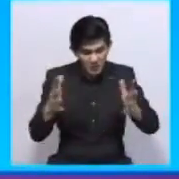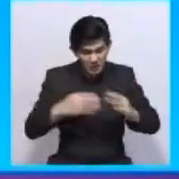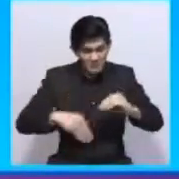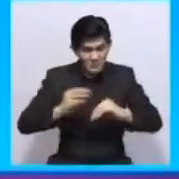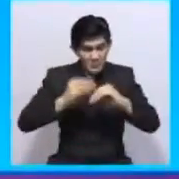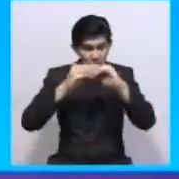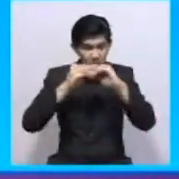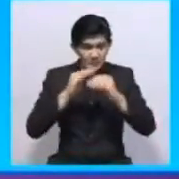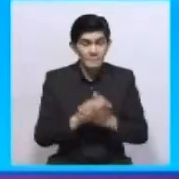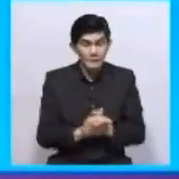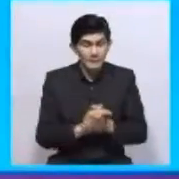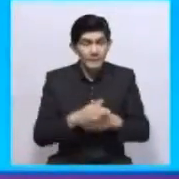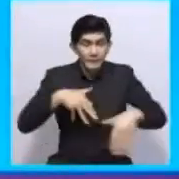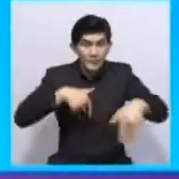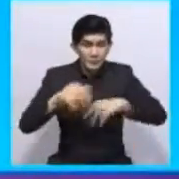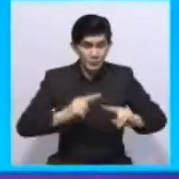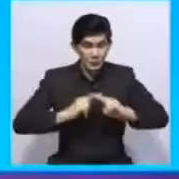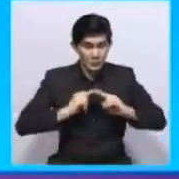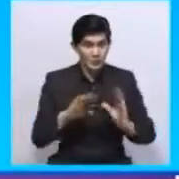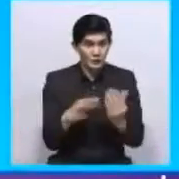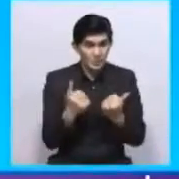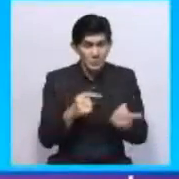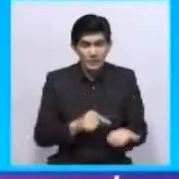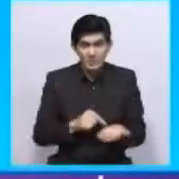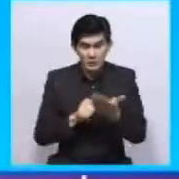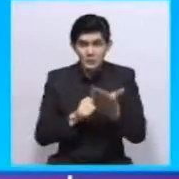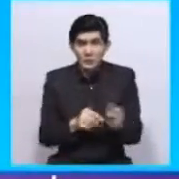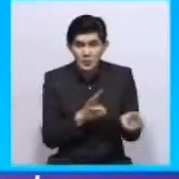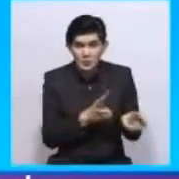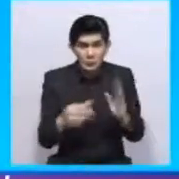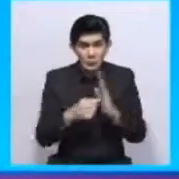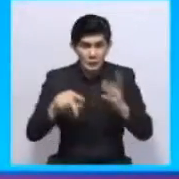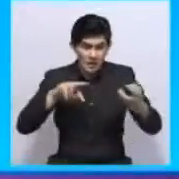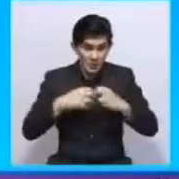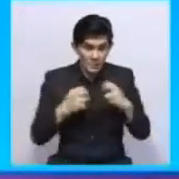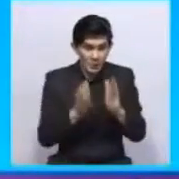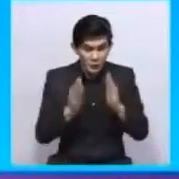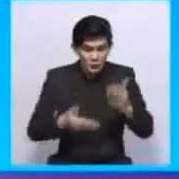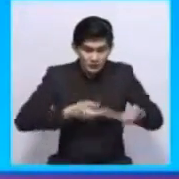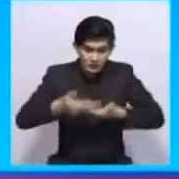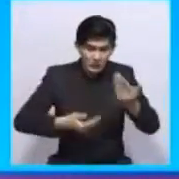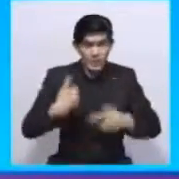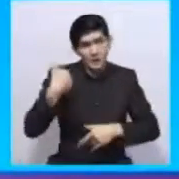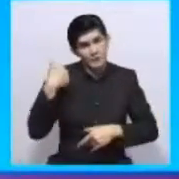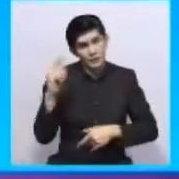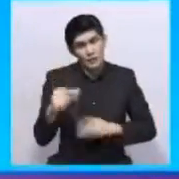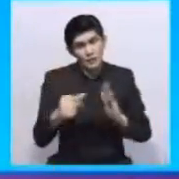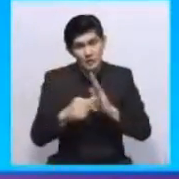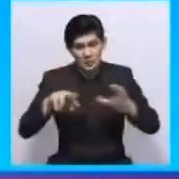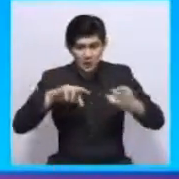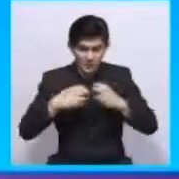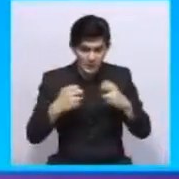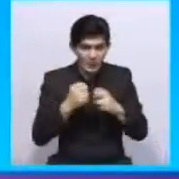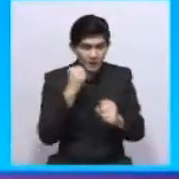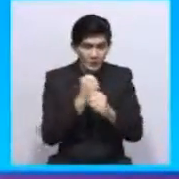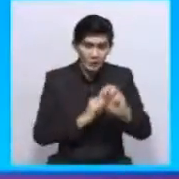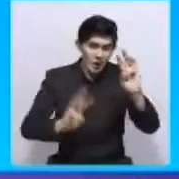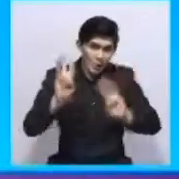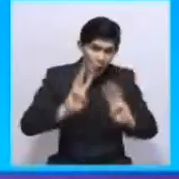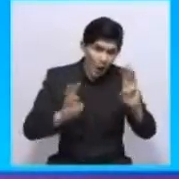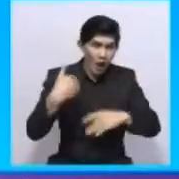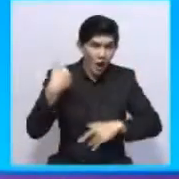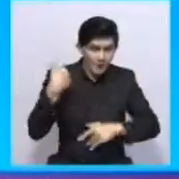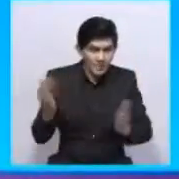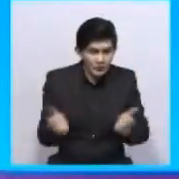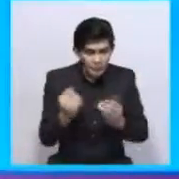นเพิ่มมากขึ้นโดยภาคประชาชนเองนะครับได้เสนอแนวทางการแก้ไขปัญหาผู้ค้ารายย่อยด้วยการแก้ไขปัญหาการว่างงาน